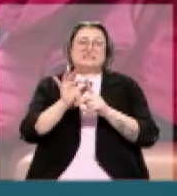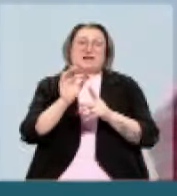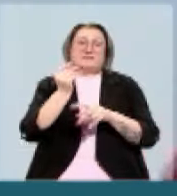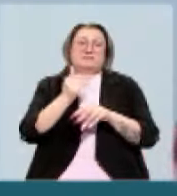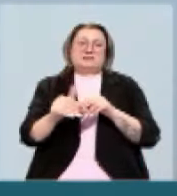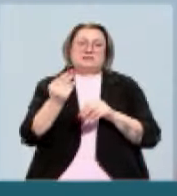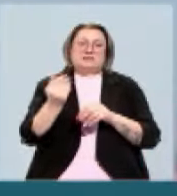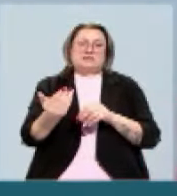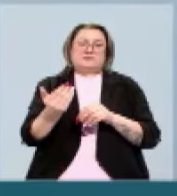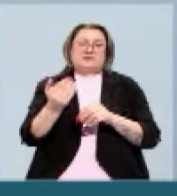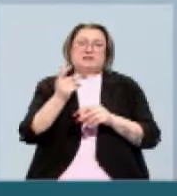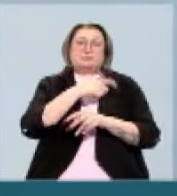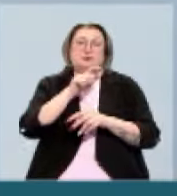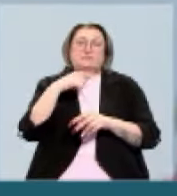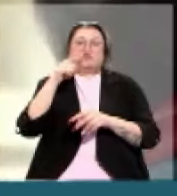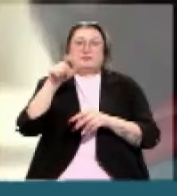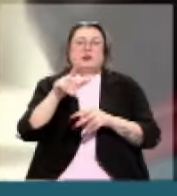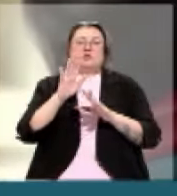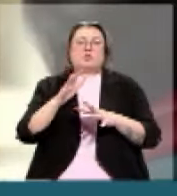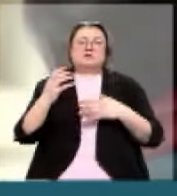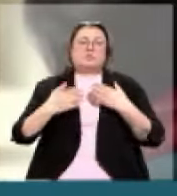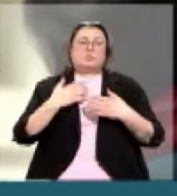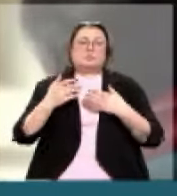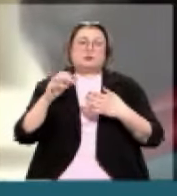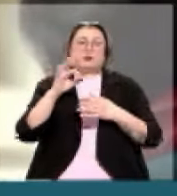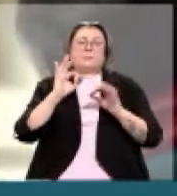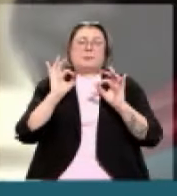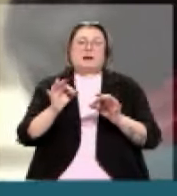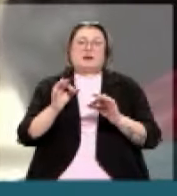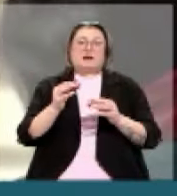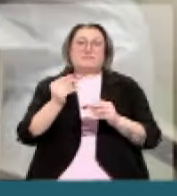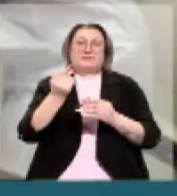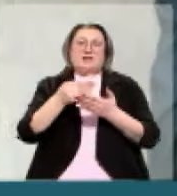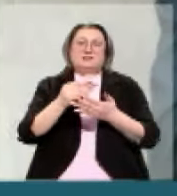емес, қаржылық есепті дұрыс беруді көбірек ойлайтын болды, деді депутат.